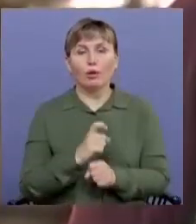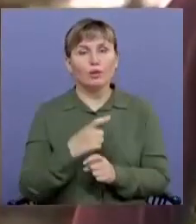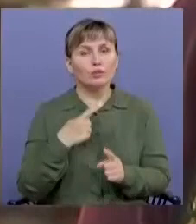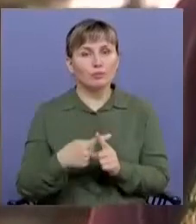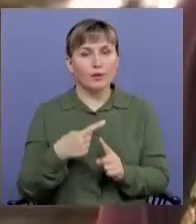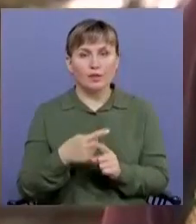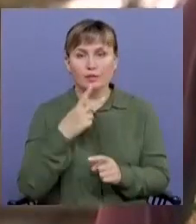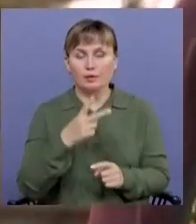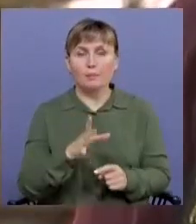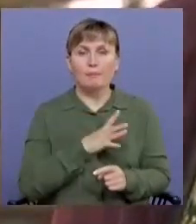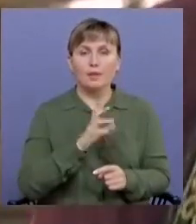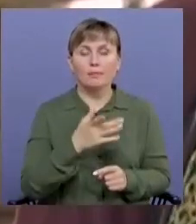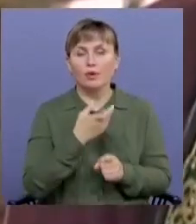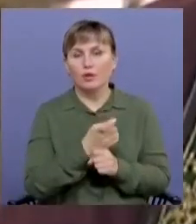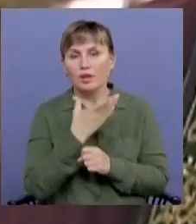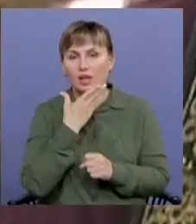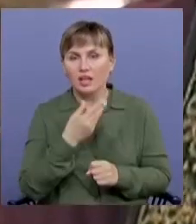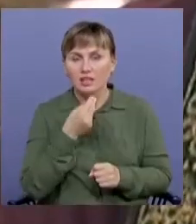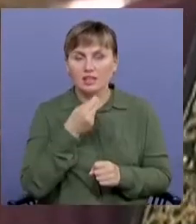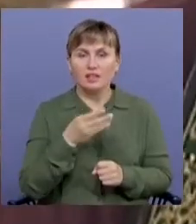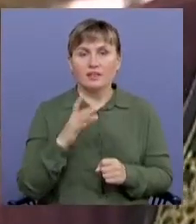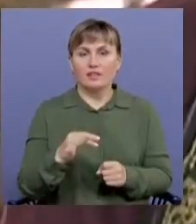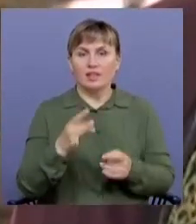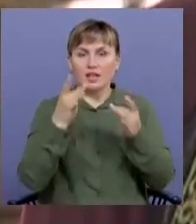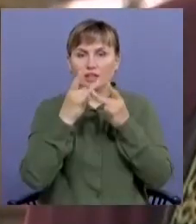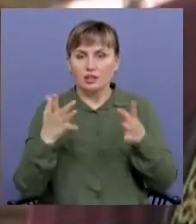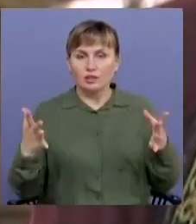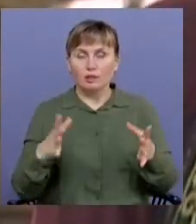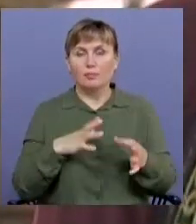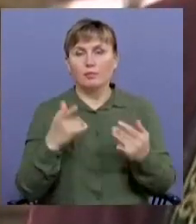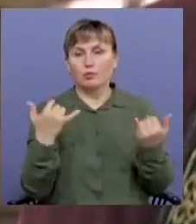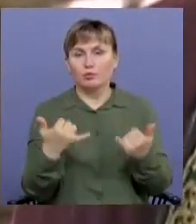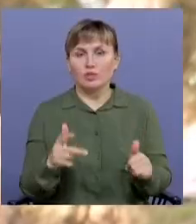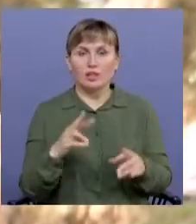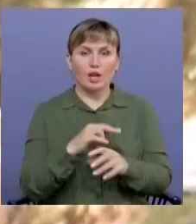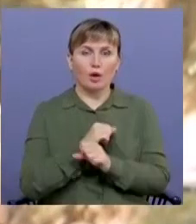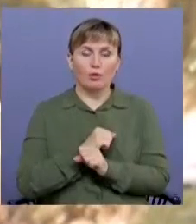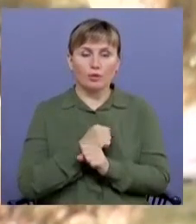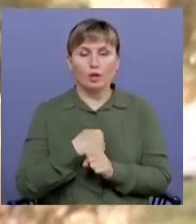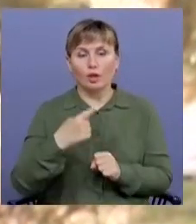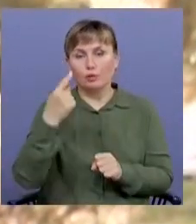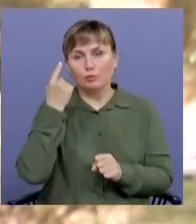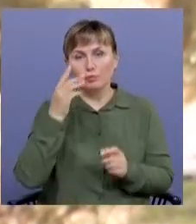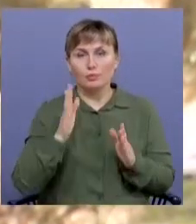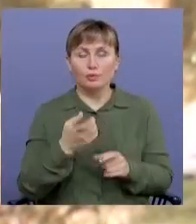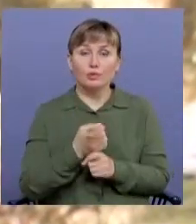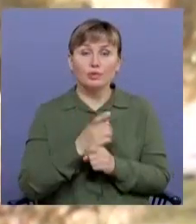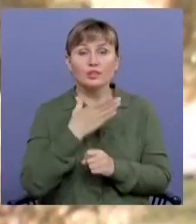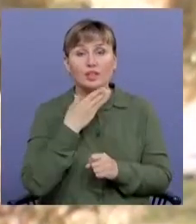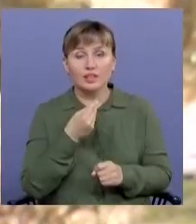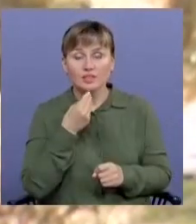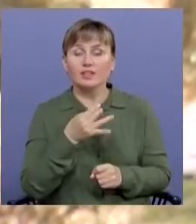положительно смотрю. Было бы красиво, было бы это эстетично и было бы очень чудесно для отдыха. Я думаю, будет красиво,